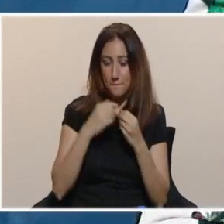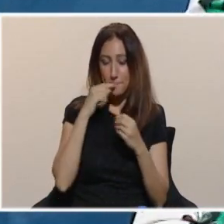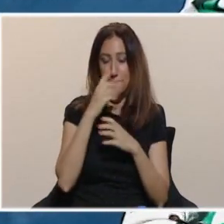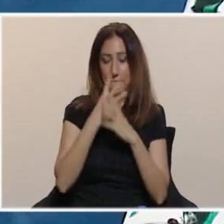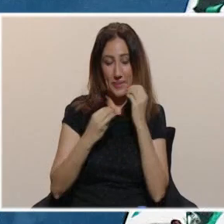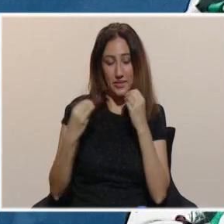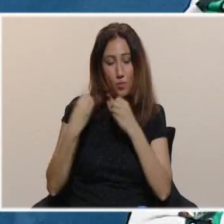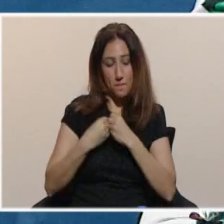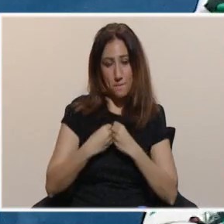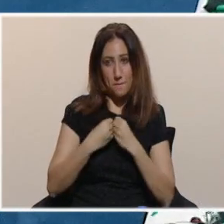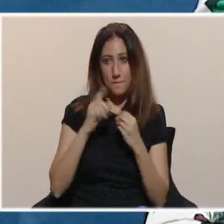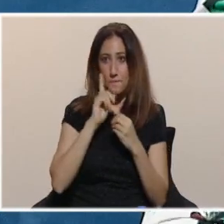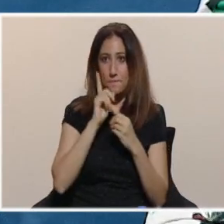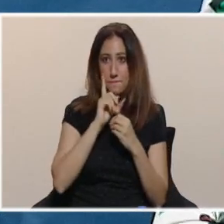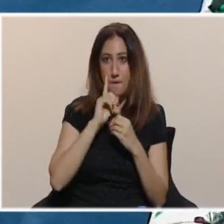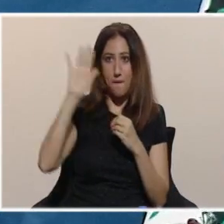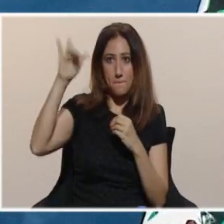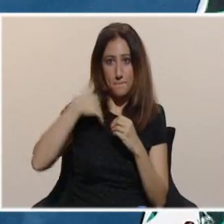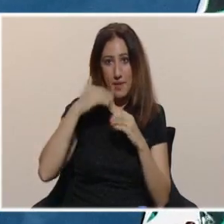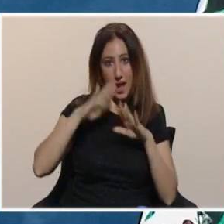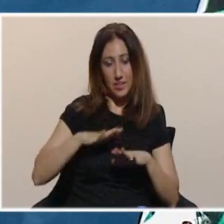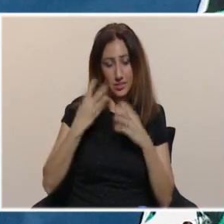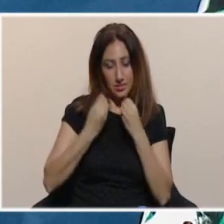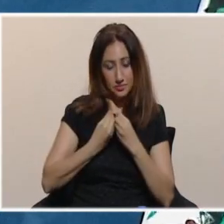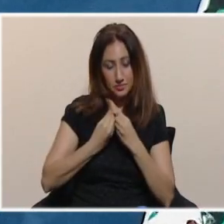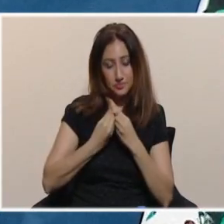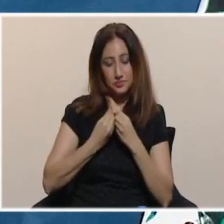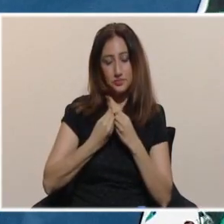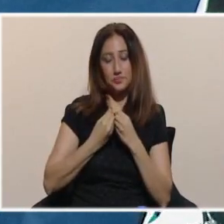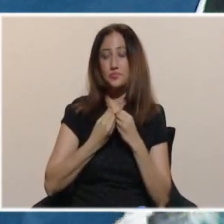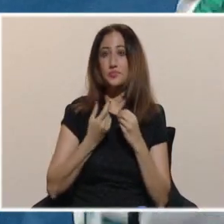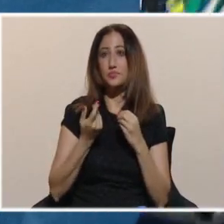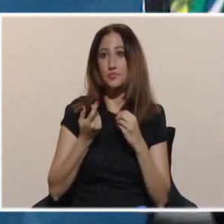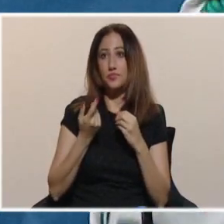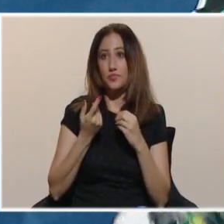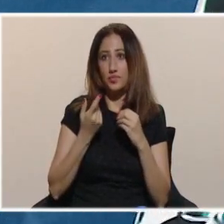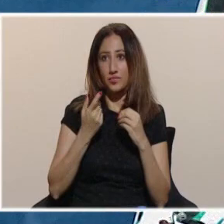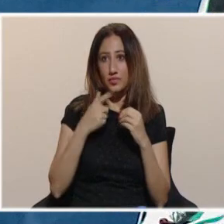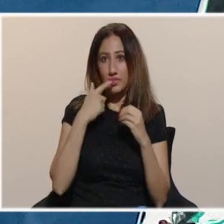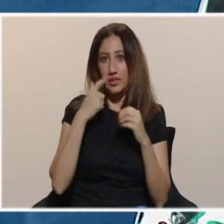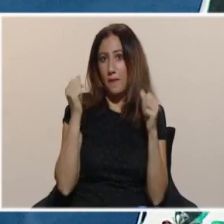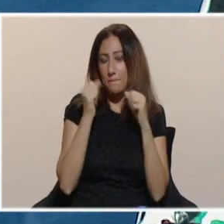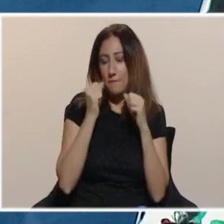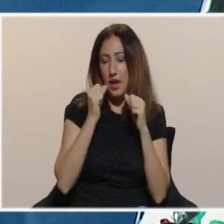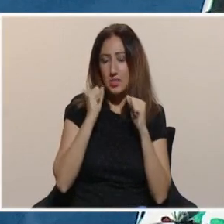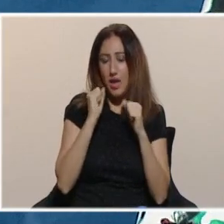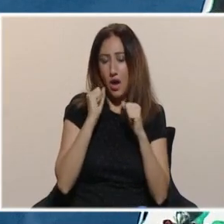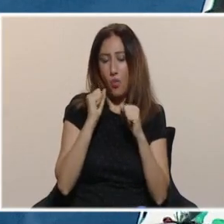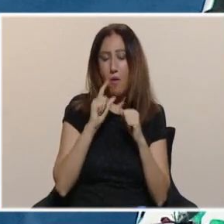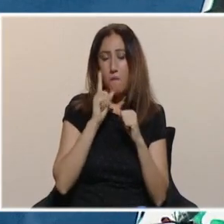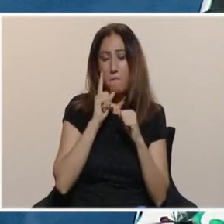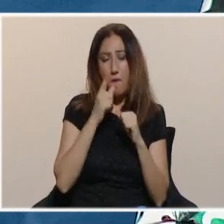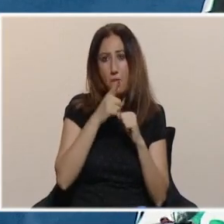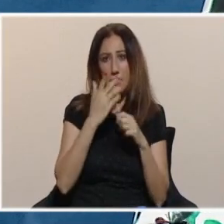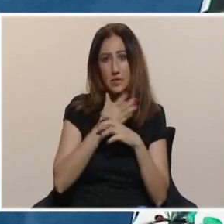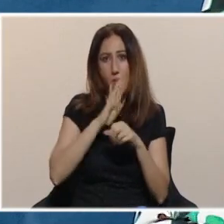لولو. مامي جت قعدت معايا شويه، بس كان درجه الحراره 30 تحت الصفر، فالثلج كان كتير قوي، فكنت قلقانه عليها كمان